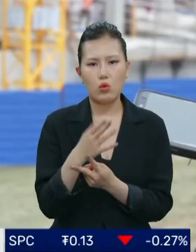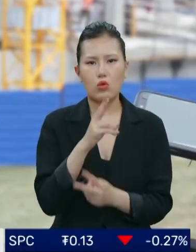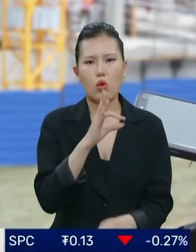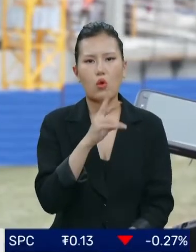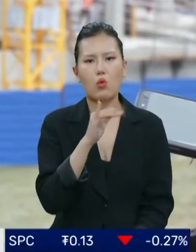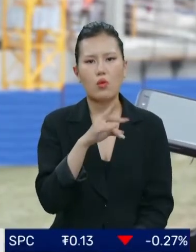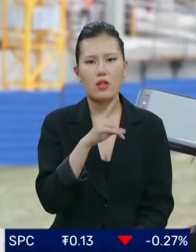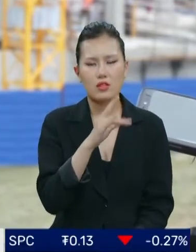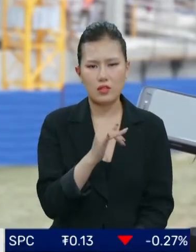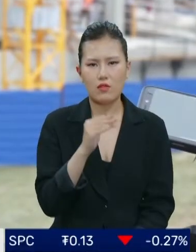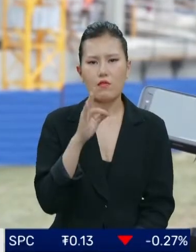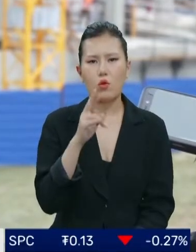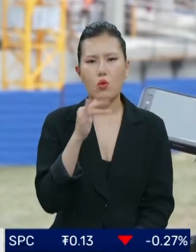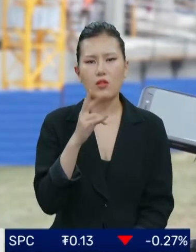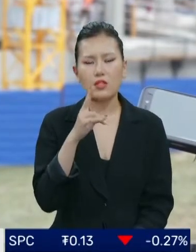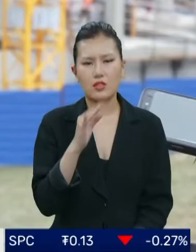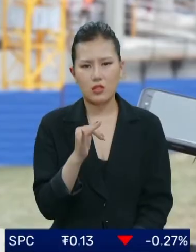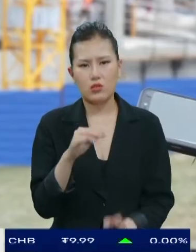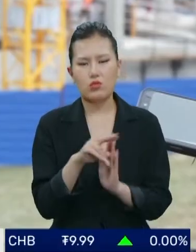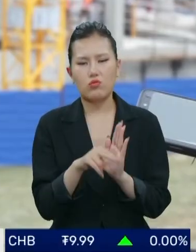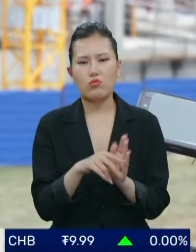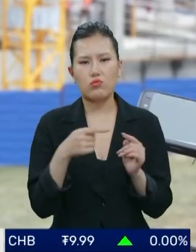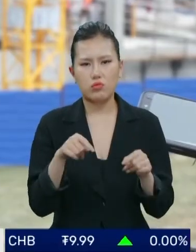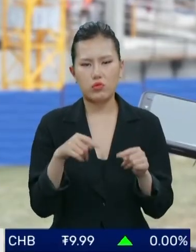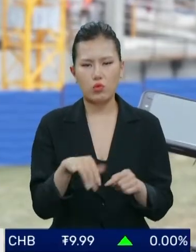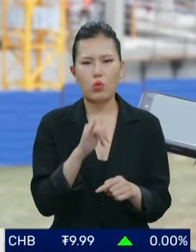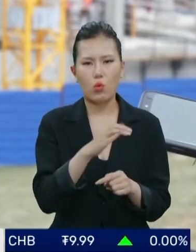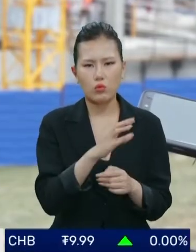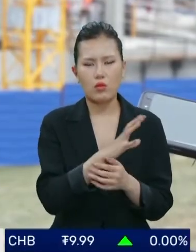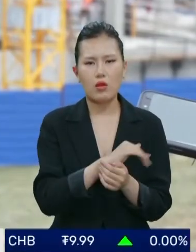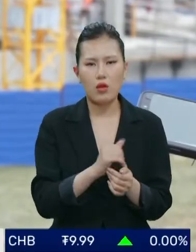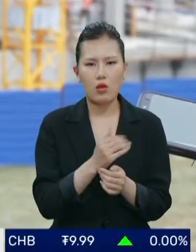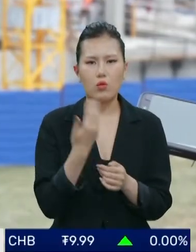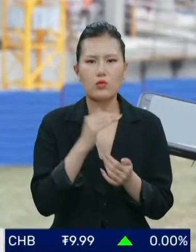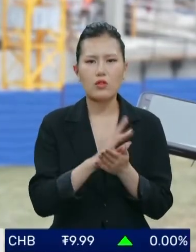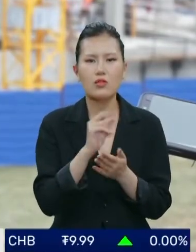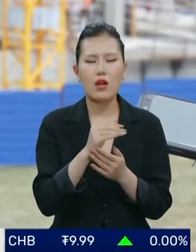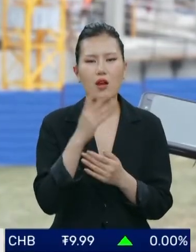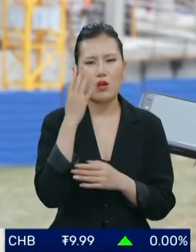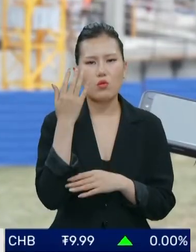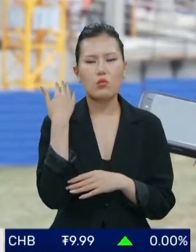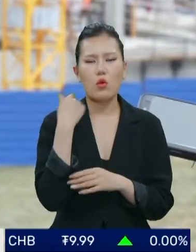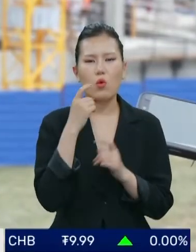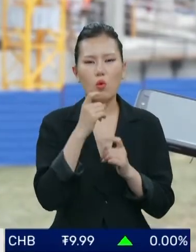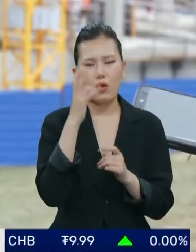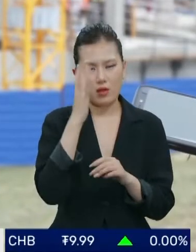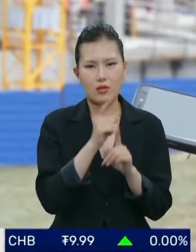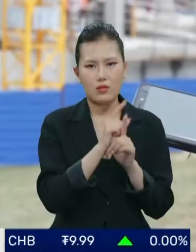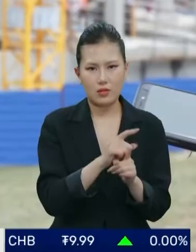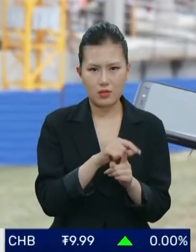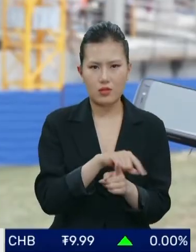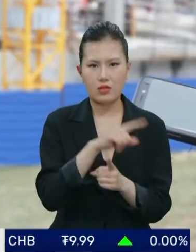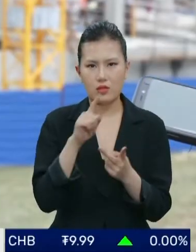flocculase гэдэг одоо усны юу цэвшүүлэлтэд явдаг уламжлалт дамжлаг болно явна. За, яг үүнээс гадна хэрэгэргээд